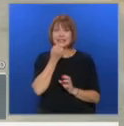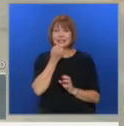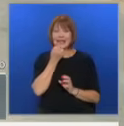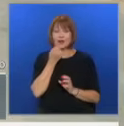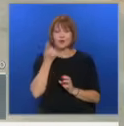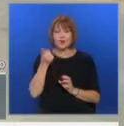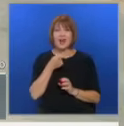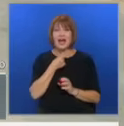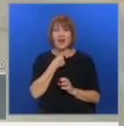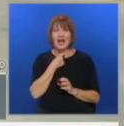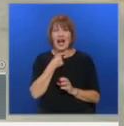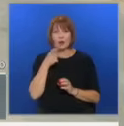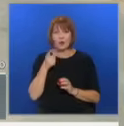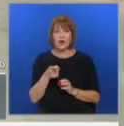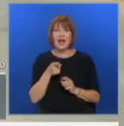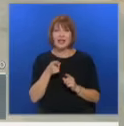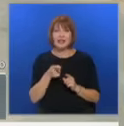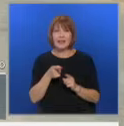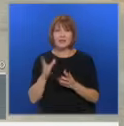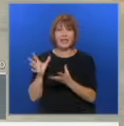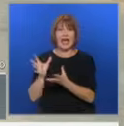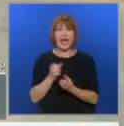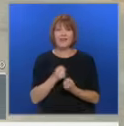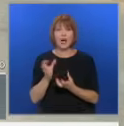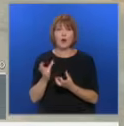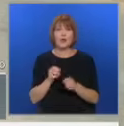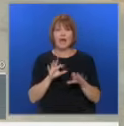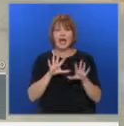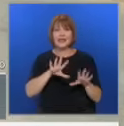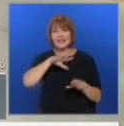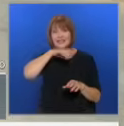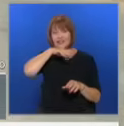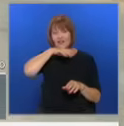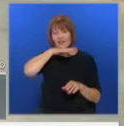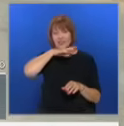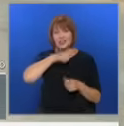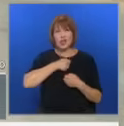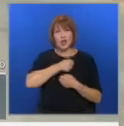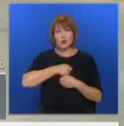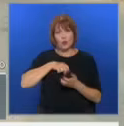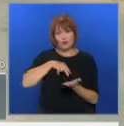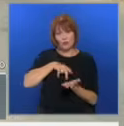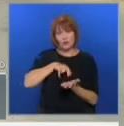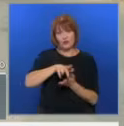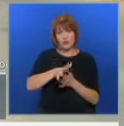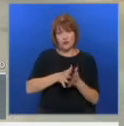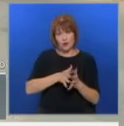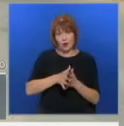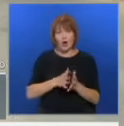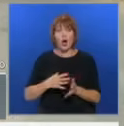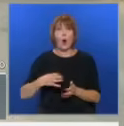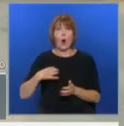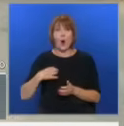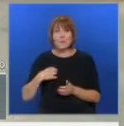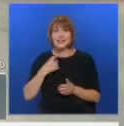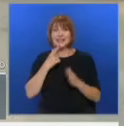община Карлово. Там превантивно са евакуирани 10 възрастни и трудно подвижни хора. Непосредствена опасност